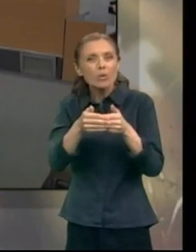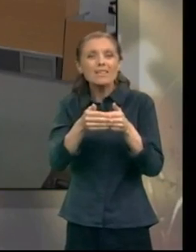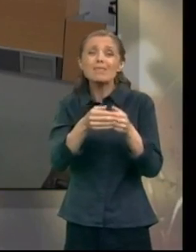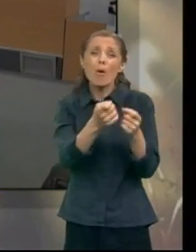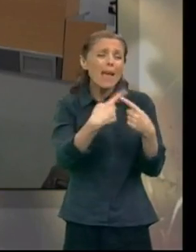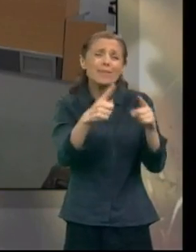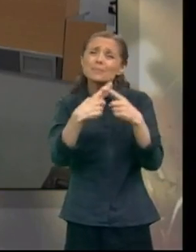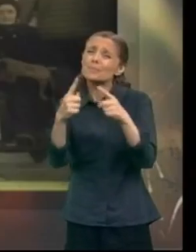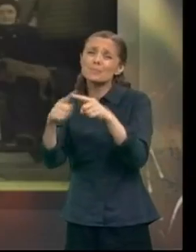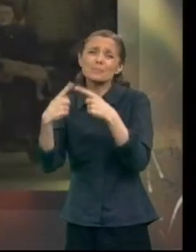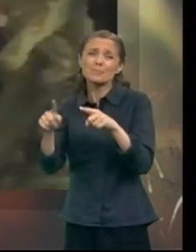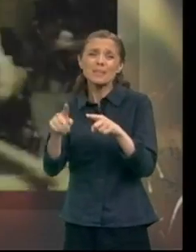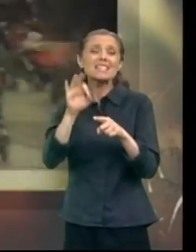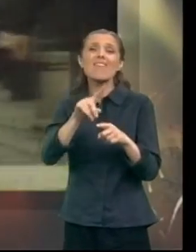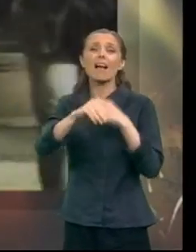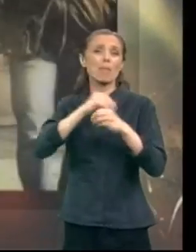način.